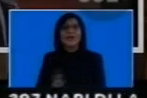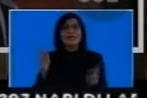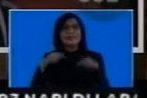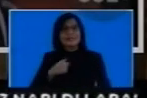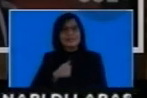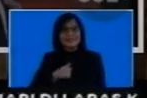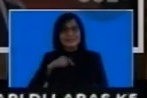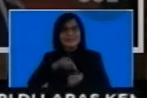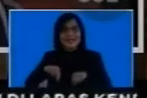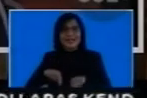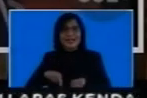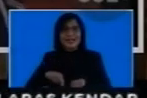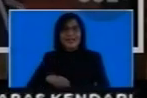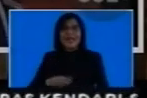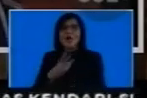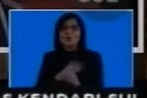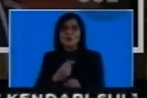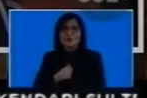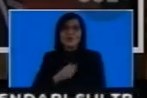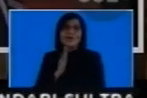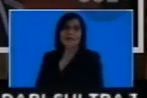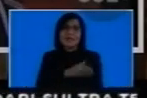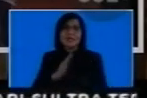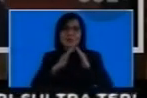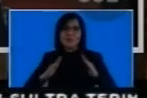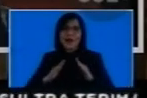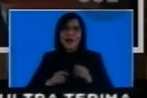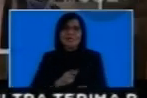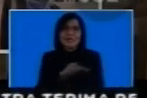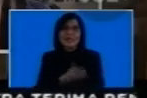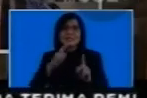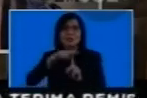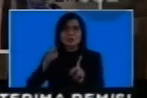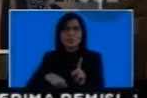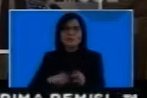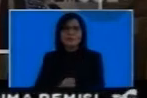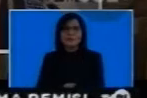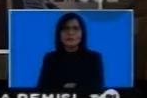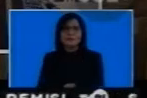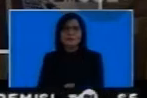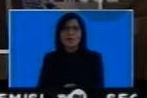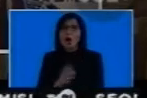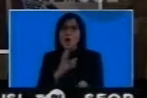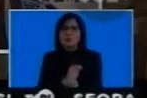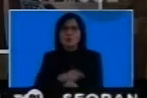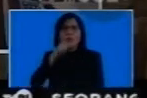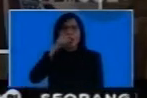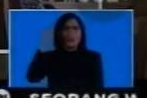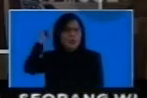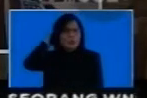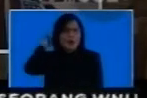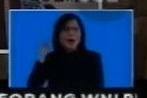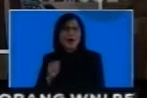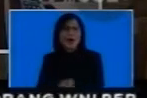ini ibu datang, ibu hanya kasih tugas saja untuk kamu. Itu luar biasa karena salah satu hal yang bukan hanya guru dan orang tua yang